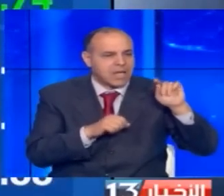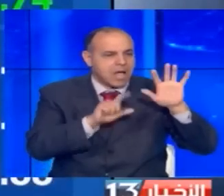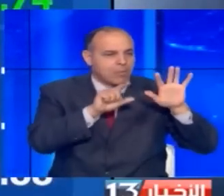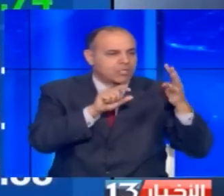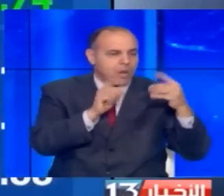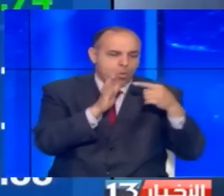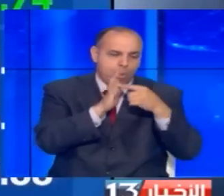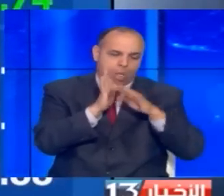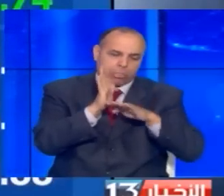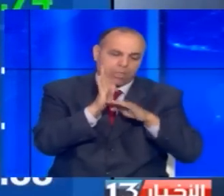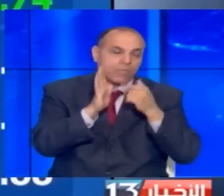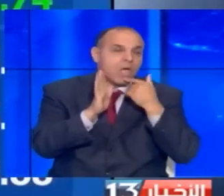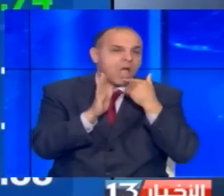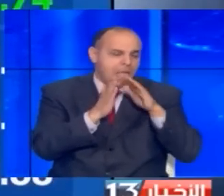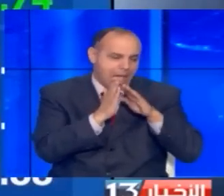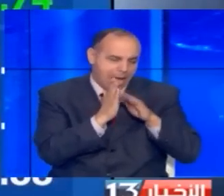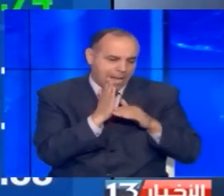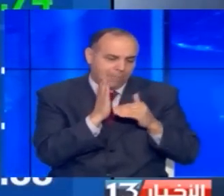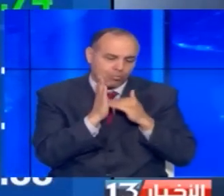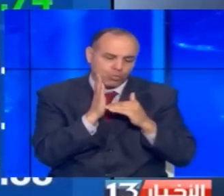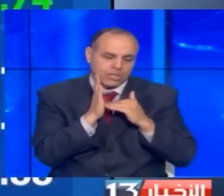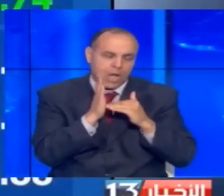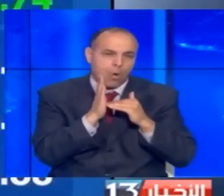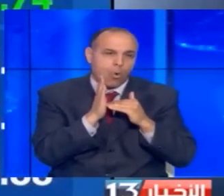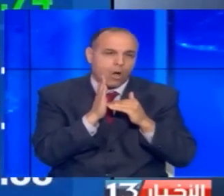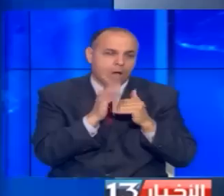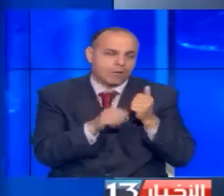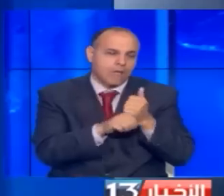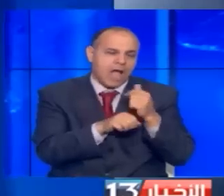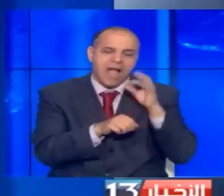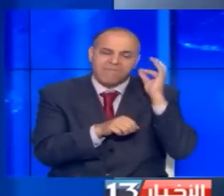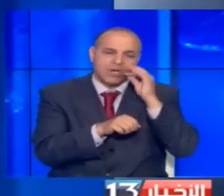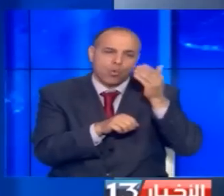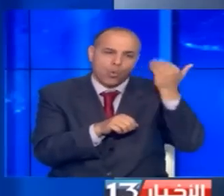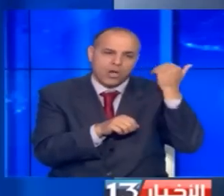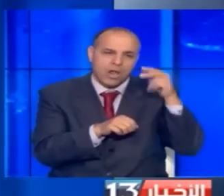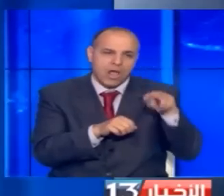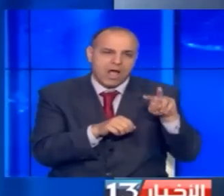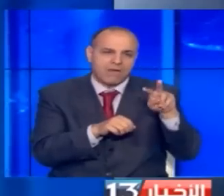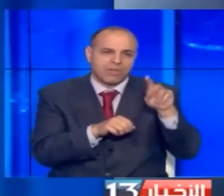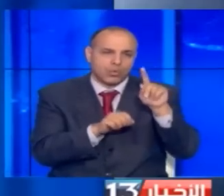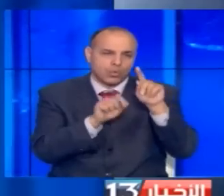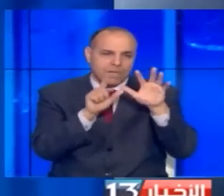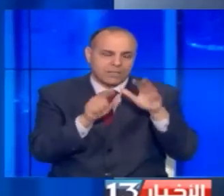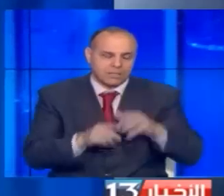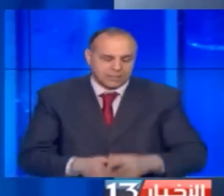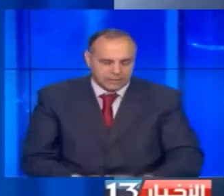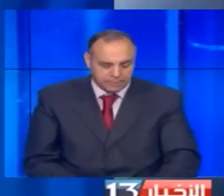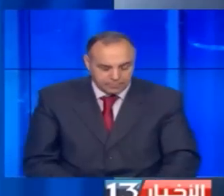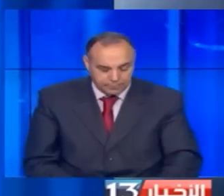19155.74 نقطة، وهو أقل مستوى منذ أواخر أبريل 2017.